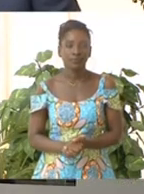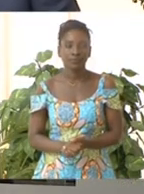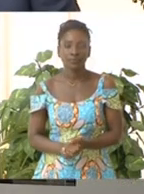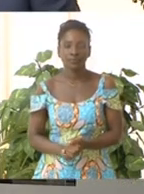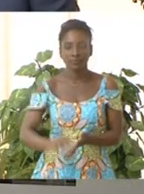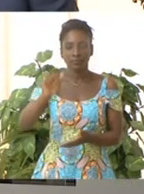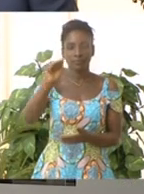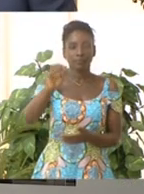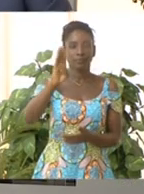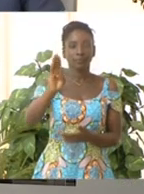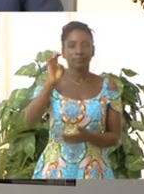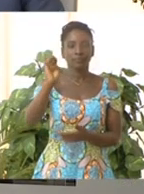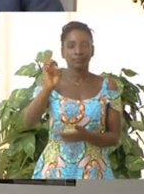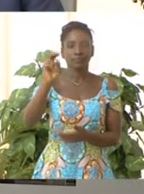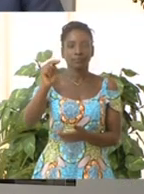Abengourou,